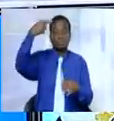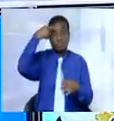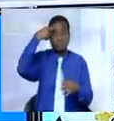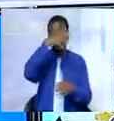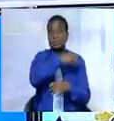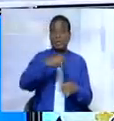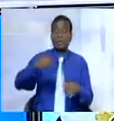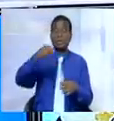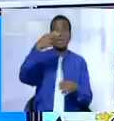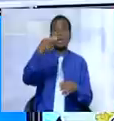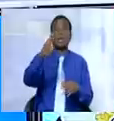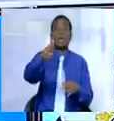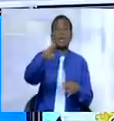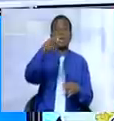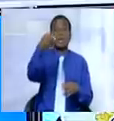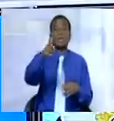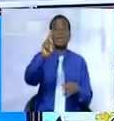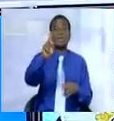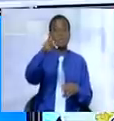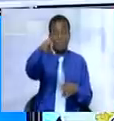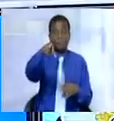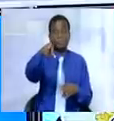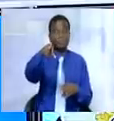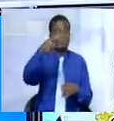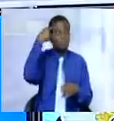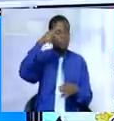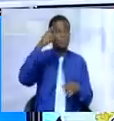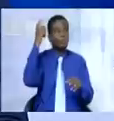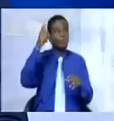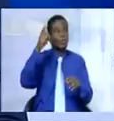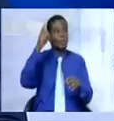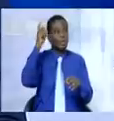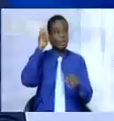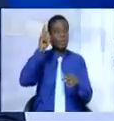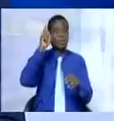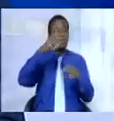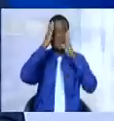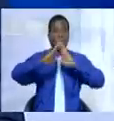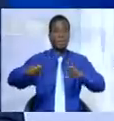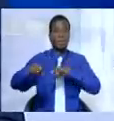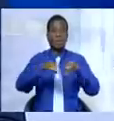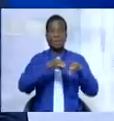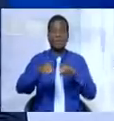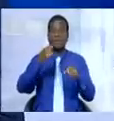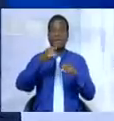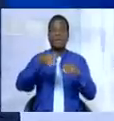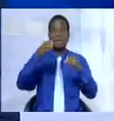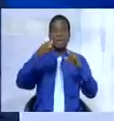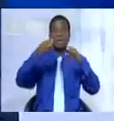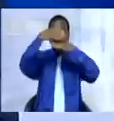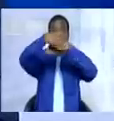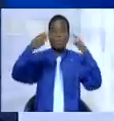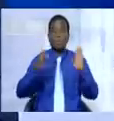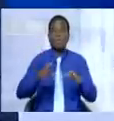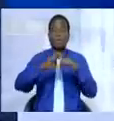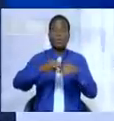et le RHDP, le Rassemblement des Oufouettistes pour la démocratie et la paix, s'est tenue à la primature. Réunion présidée